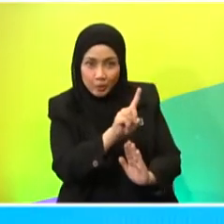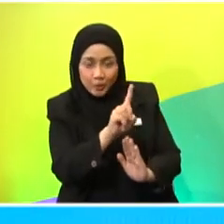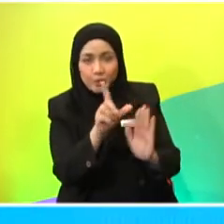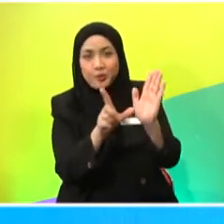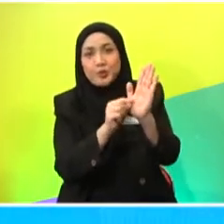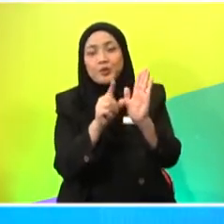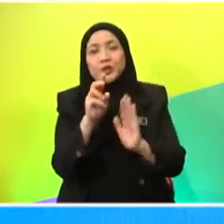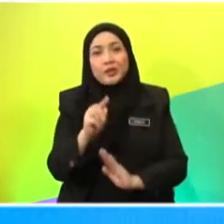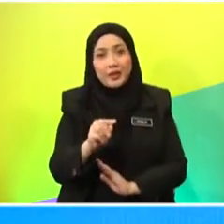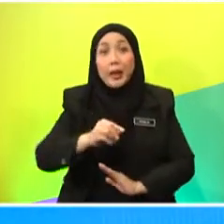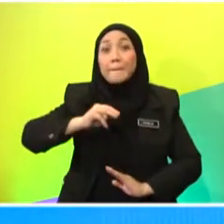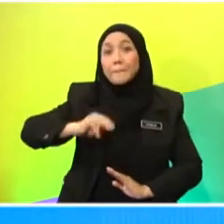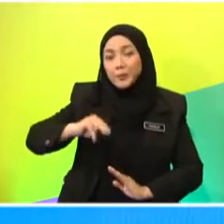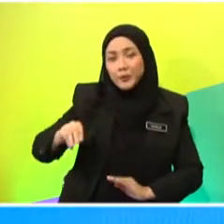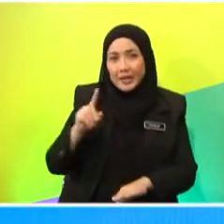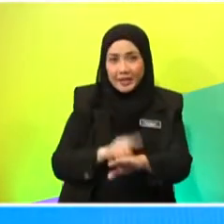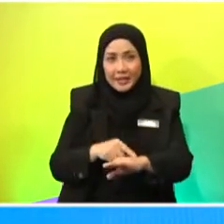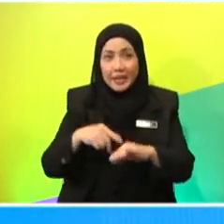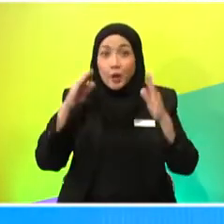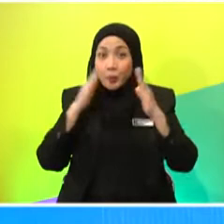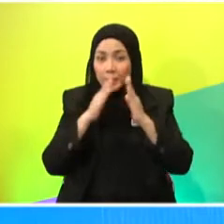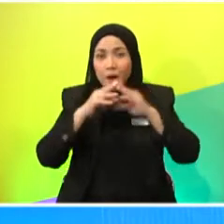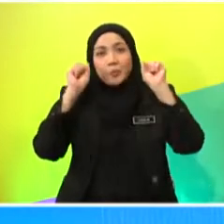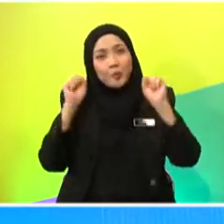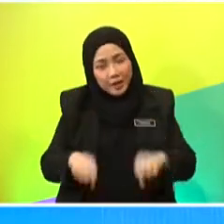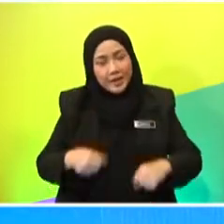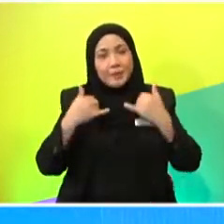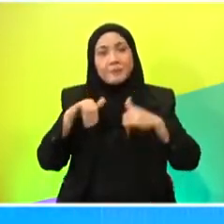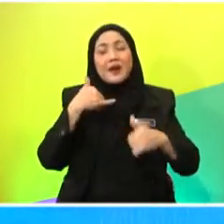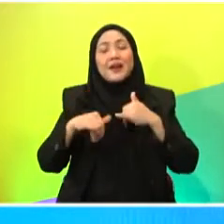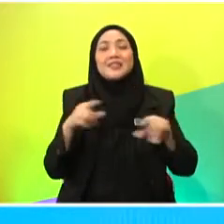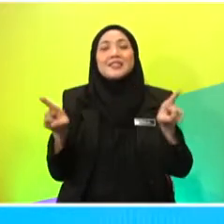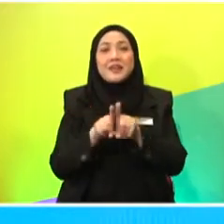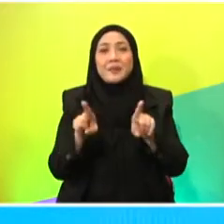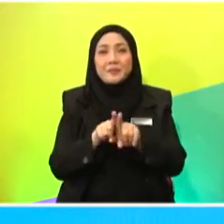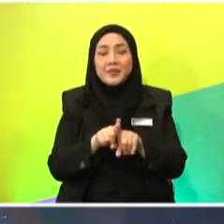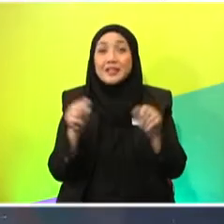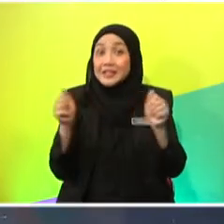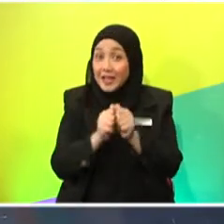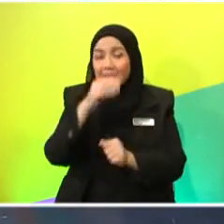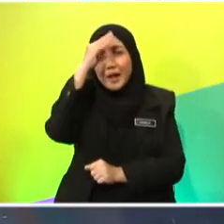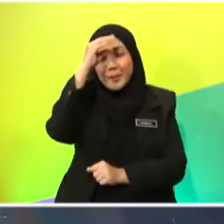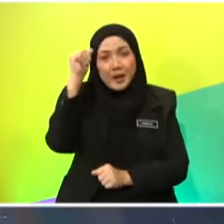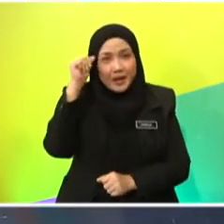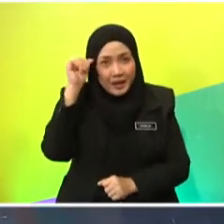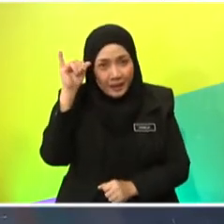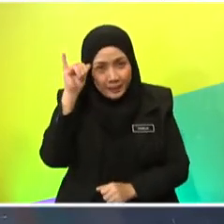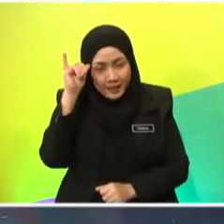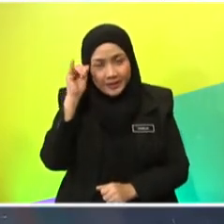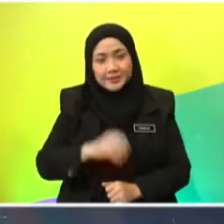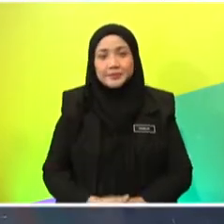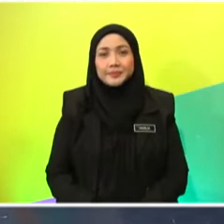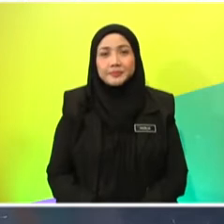rumah pun boleh dulu main sama-sama Anda populer dan kali ini di rumah Anda Baygon saya seterusnya Akip